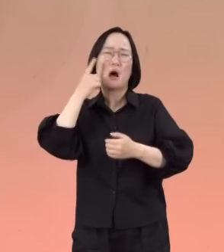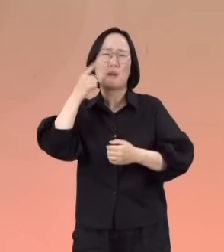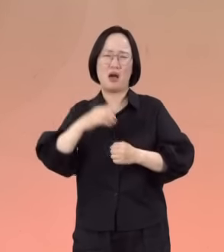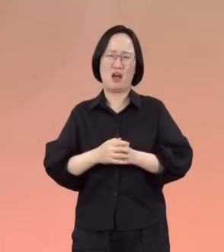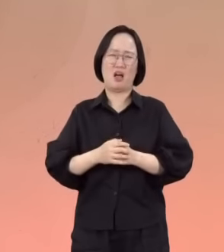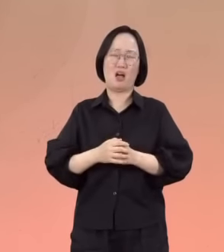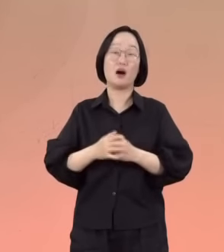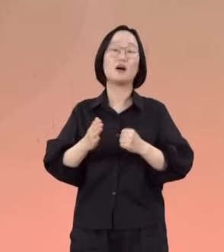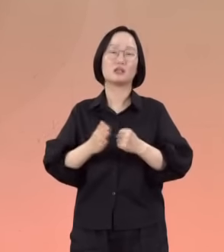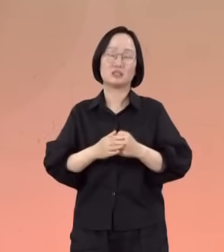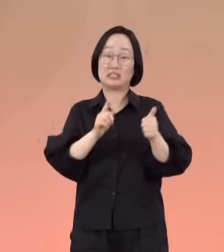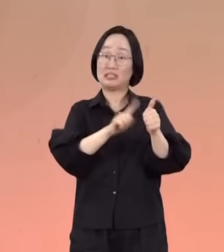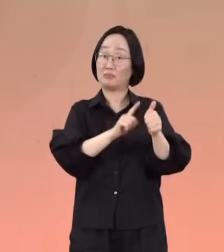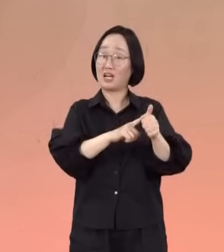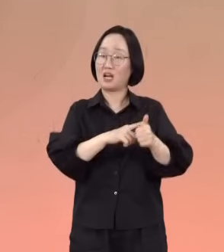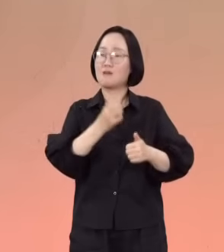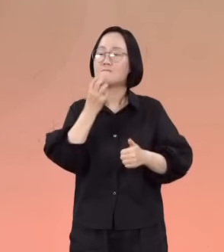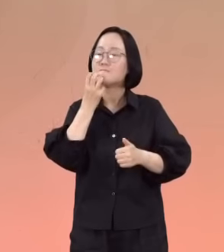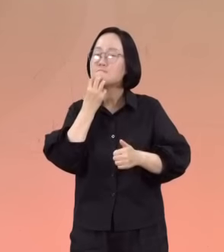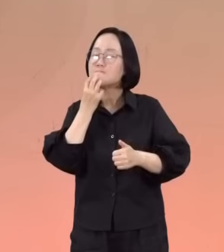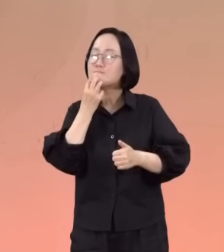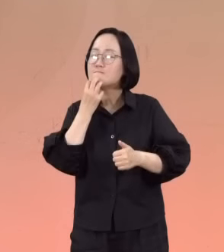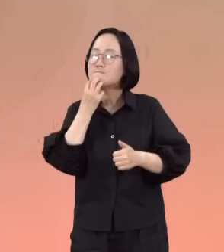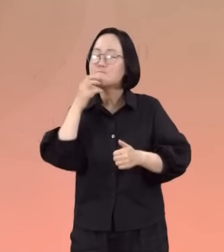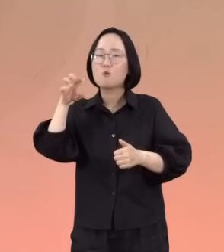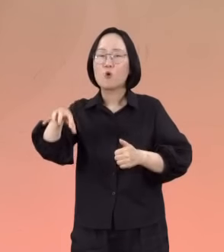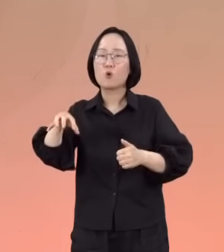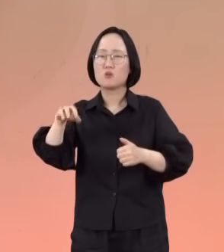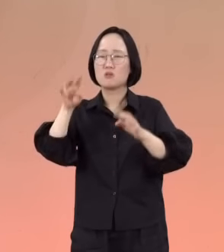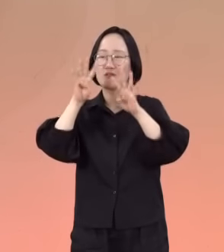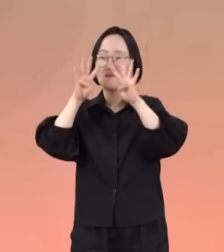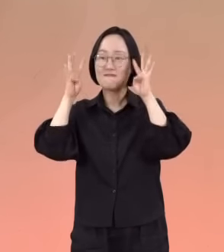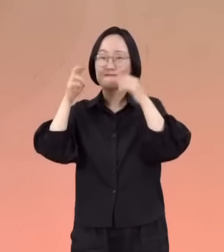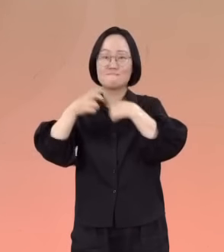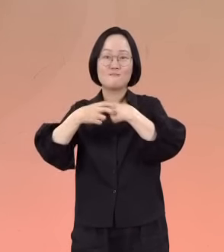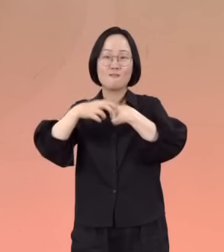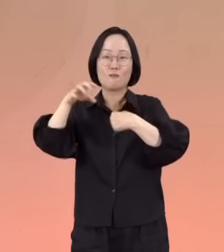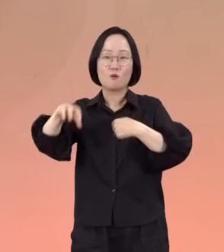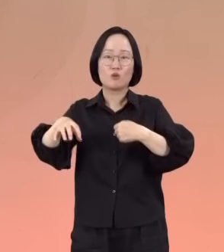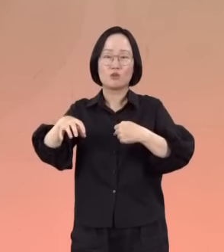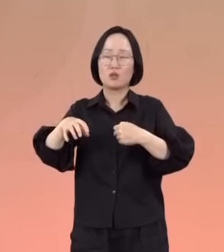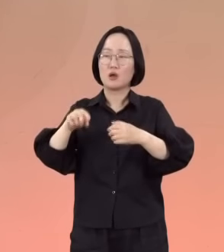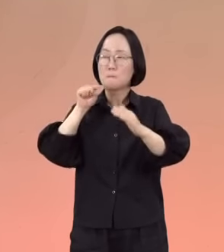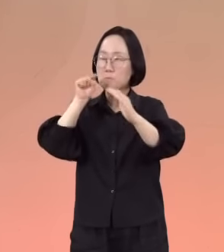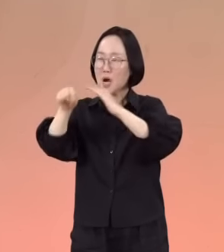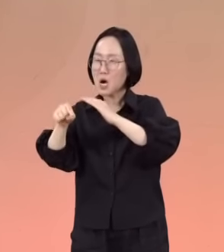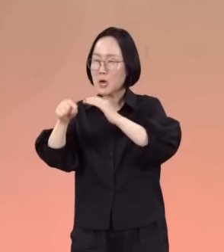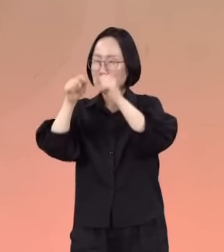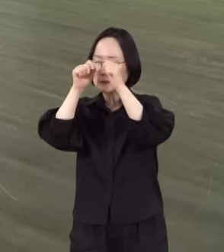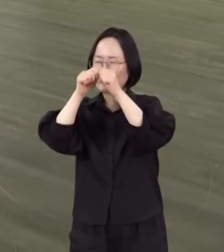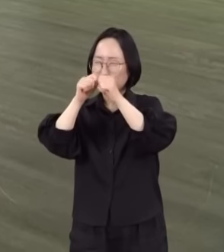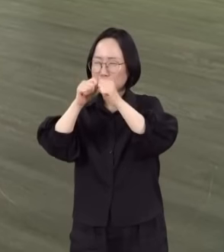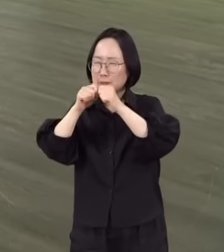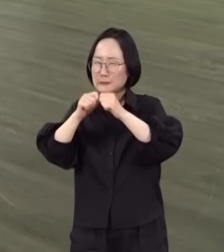있는 서울에 있는 유명한 큰 병원에 가서 이렇게 정밀 검사를 받았는데